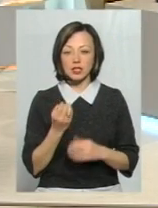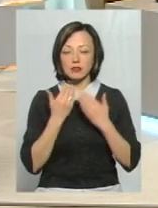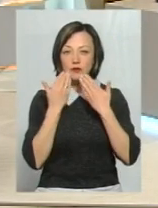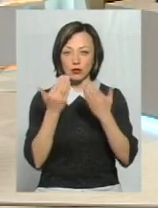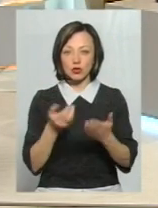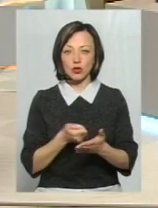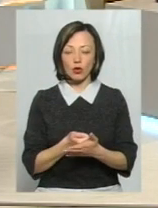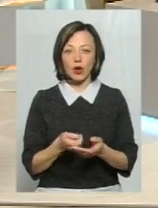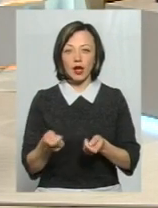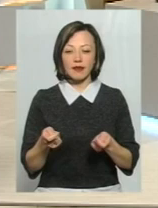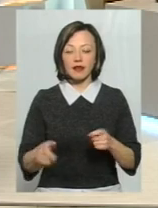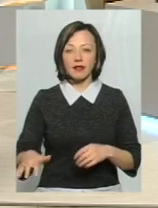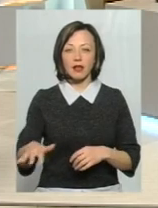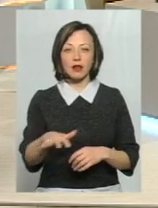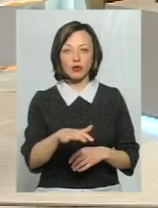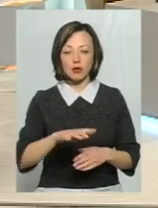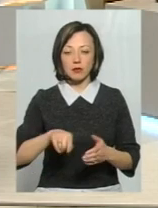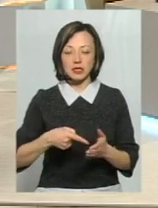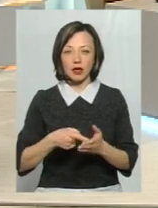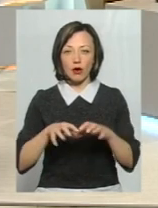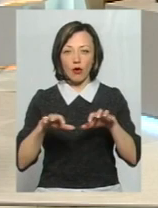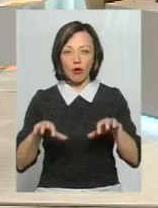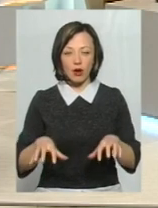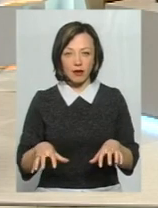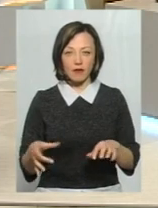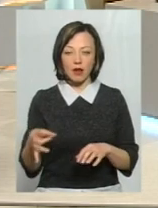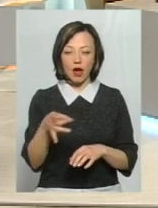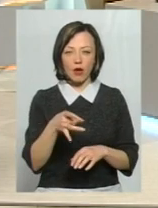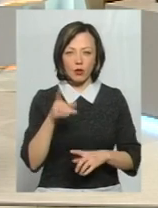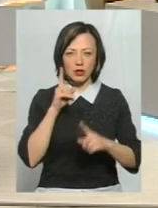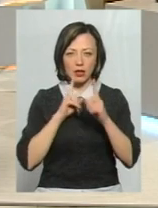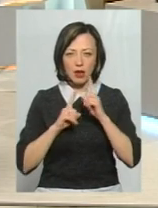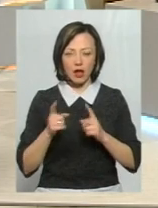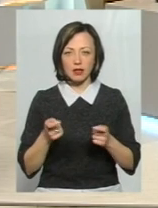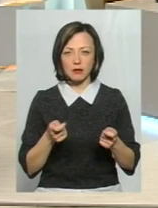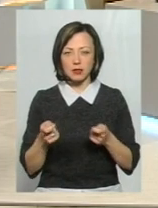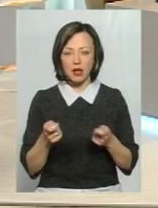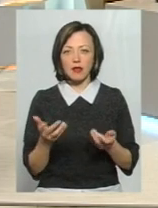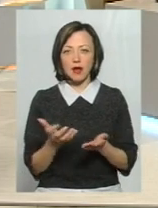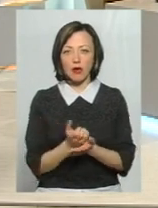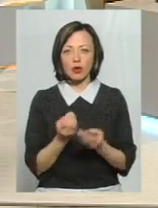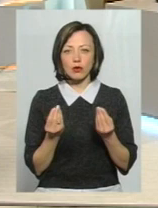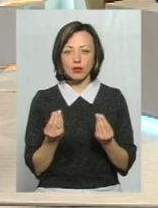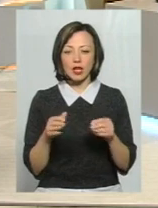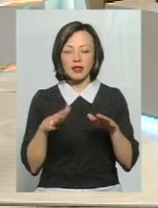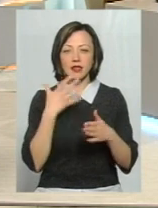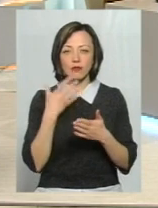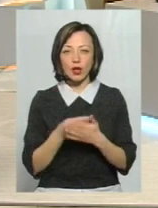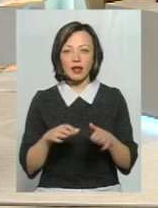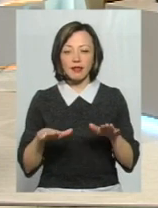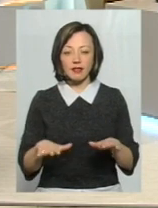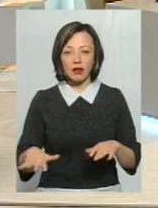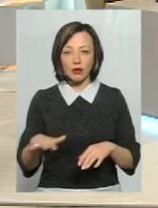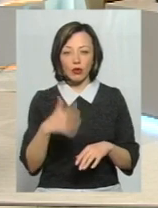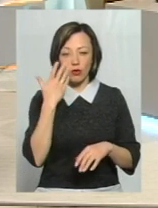керівників території, в першу чергу міських голів, голів районних адміністрацій. Находьте кошти на своїх територіях. Тоді,